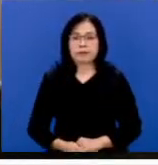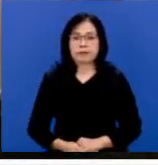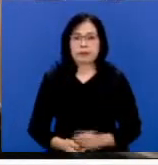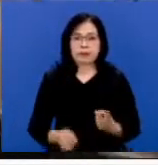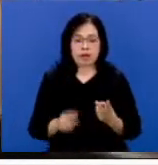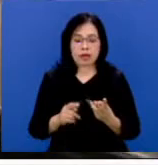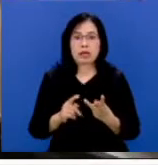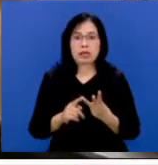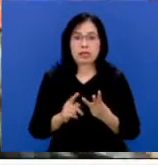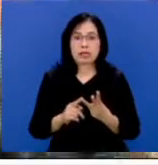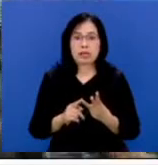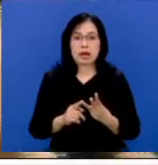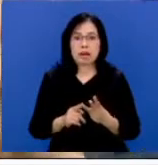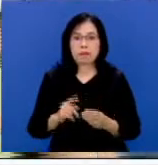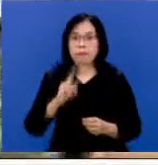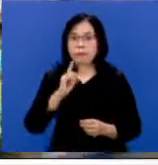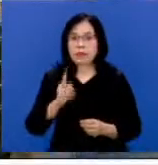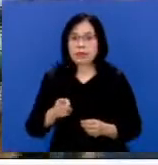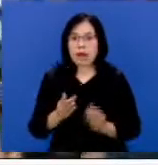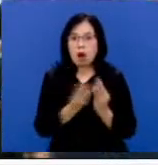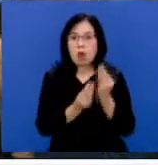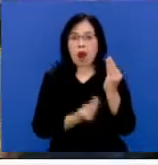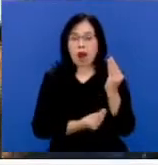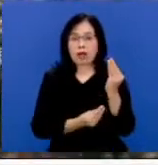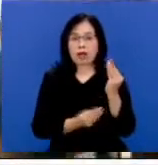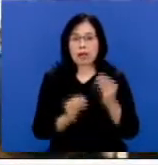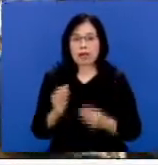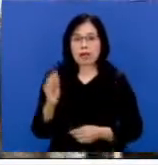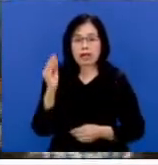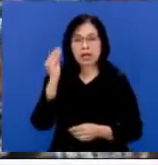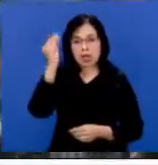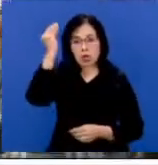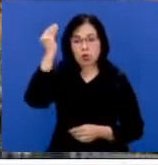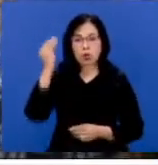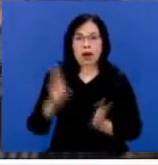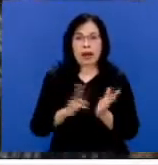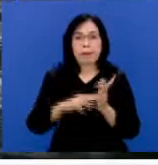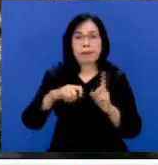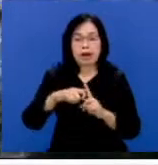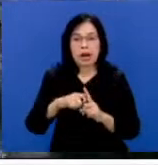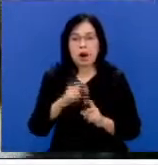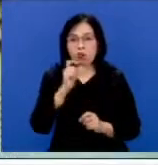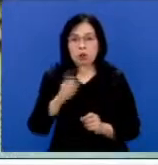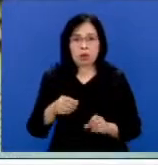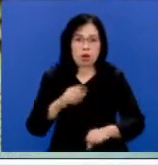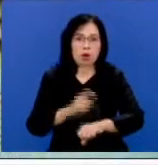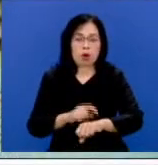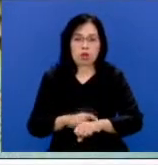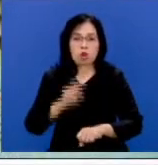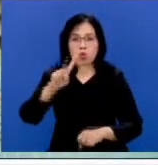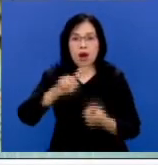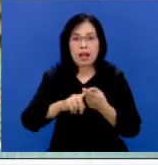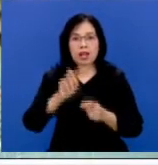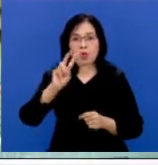tiga memerintahkan wakil ketua Mahkamah Konstitusi untuk dalam waktu 2 kali